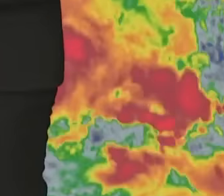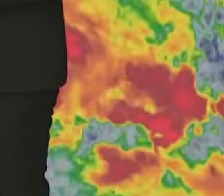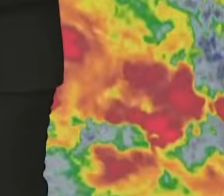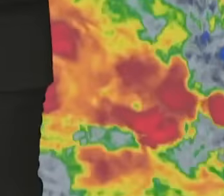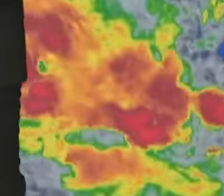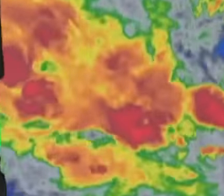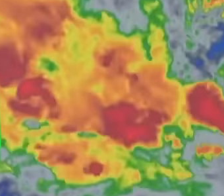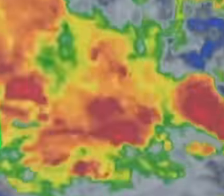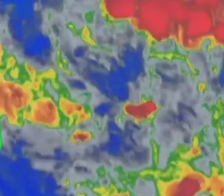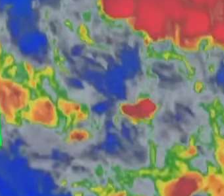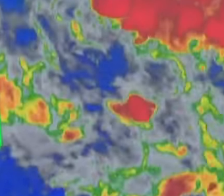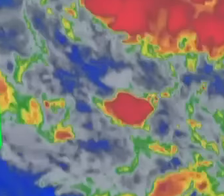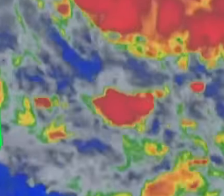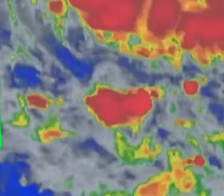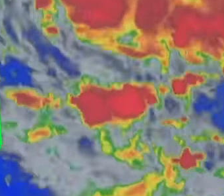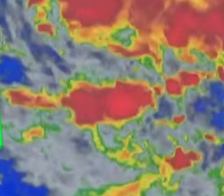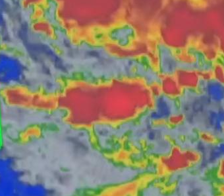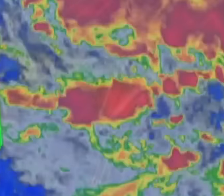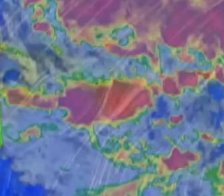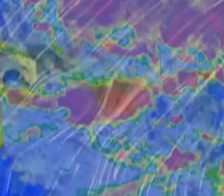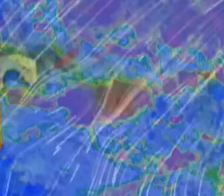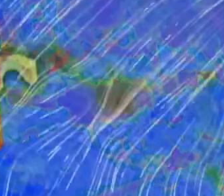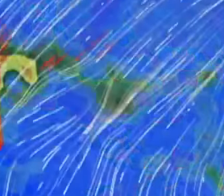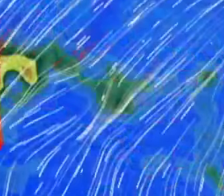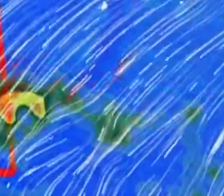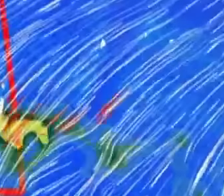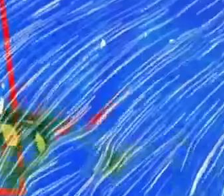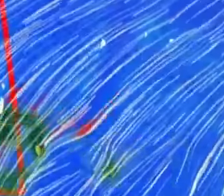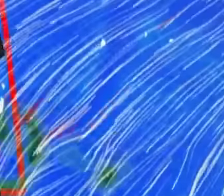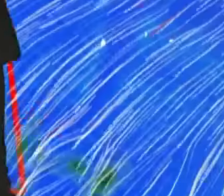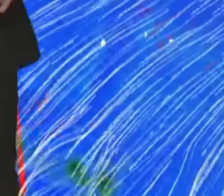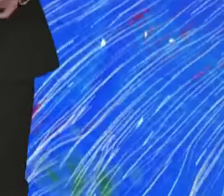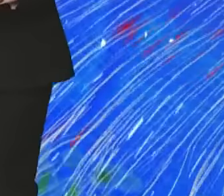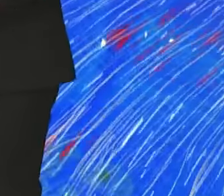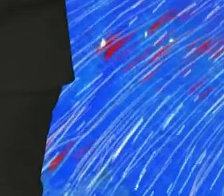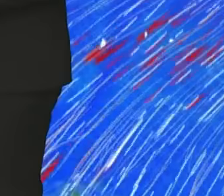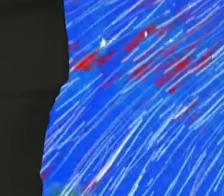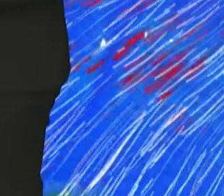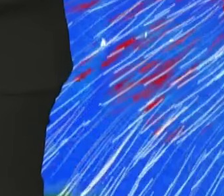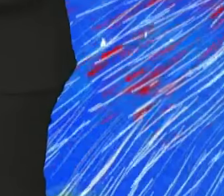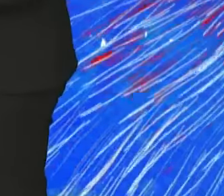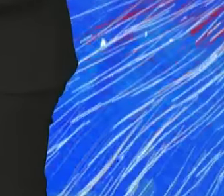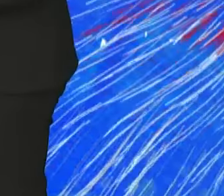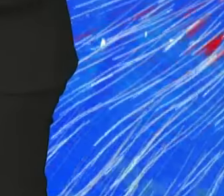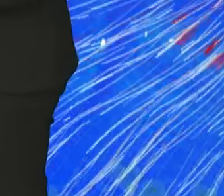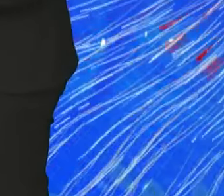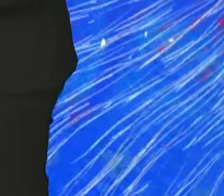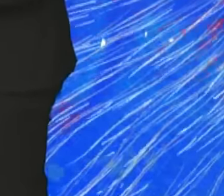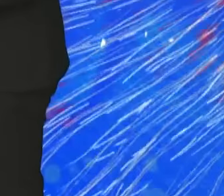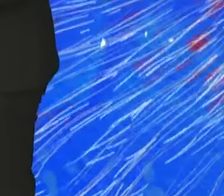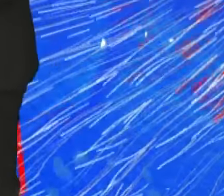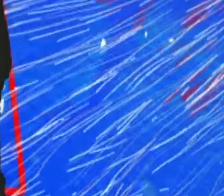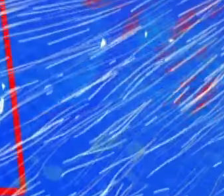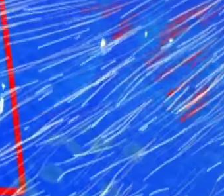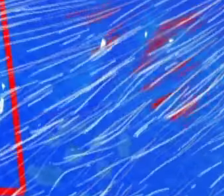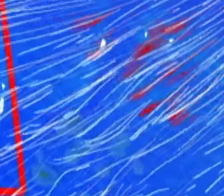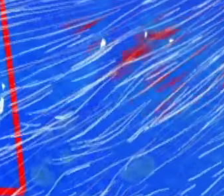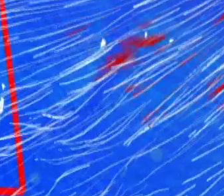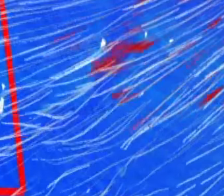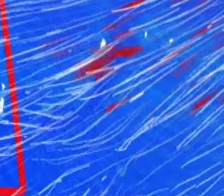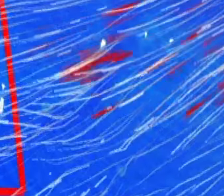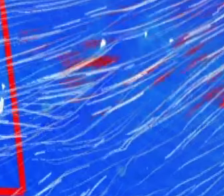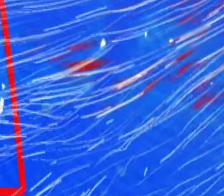pang pag-ulan sa Visayas-Mindanao area ngayong Miyerkules at patuloy ding magadala pa ng maalinsangang panahon itong easterlies dito sa